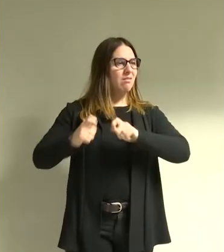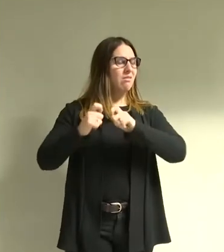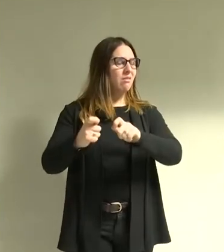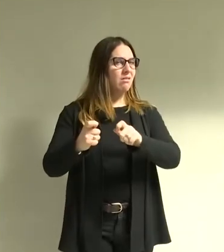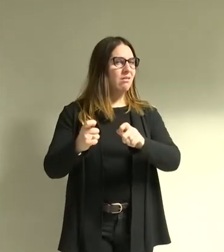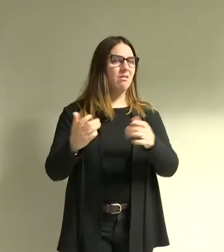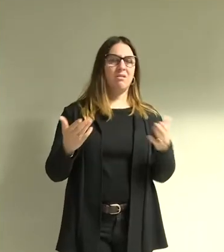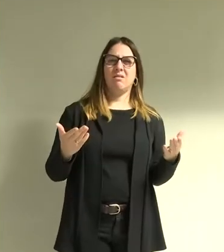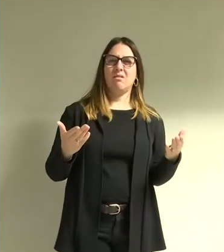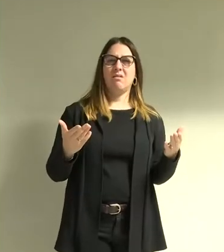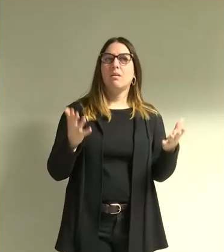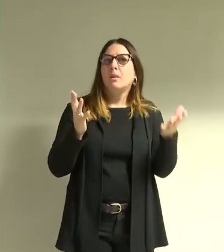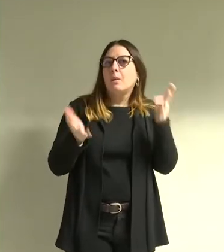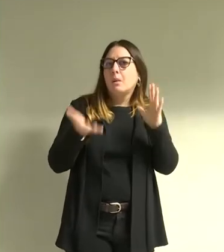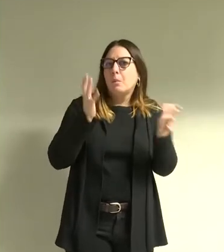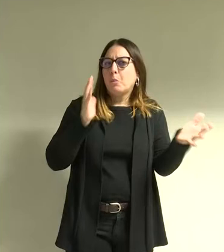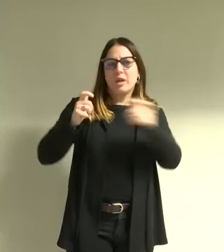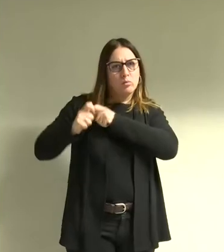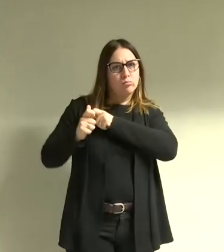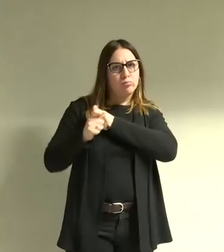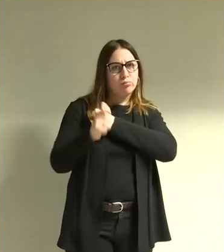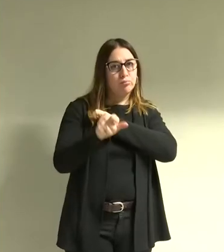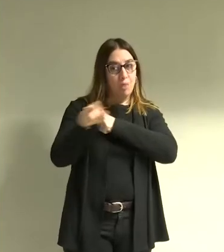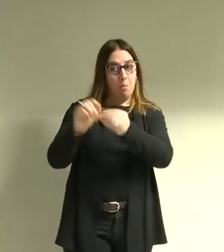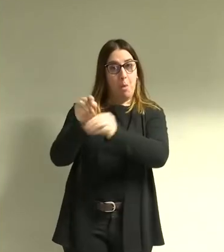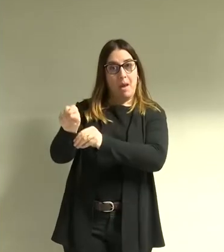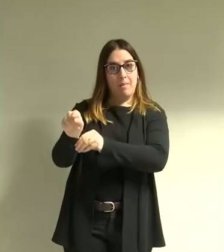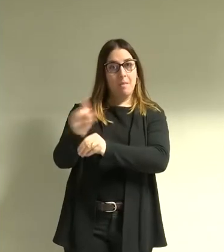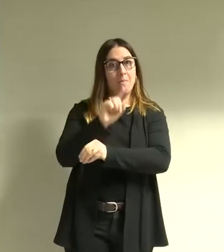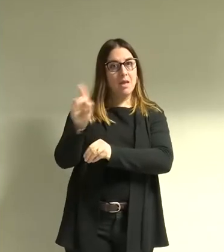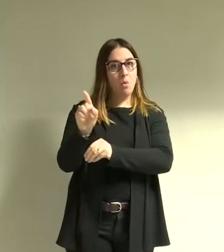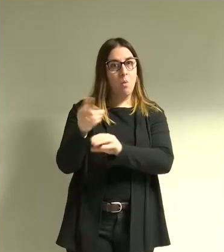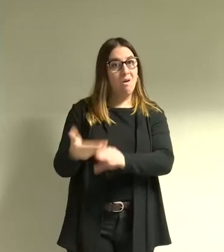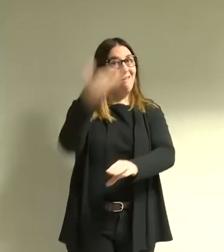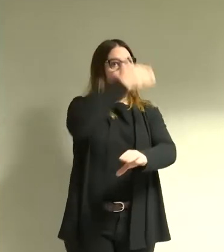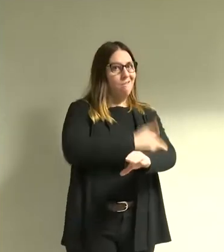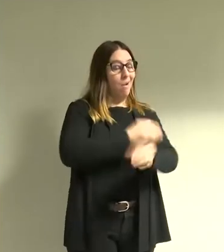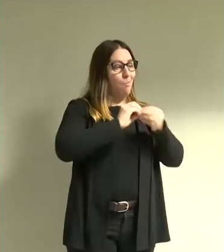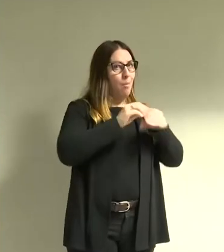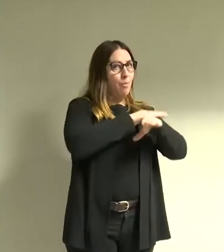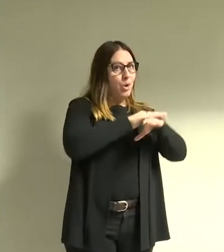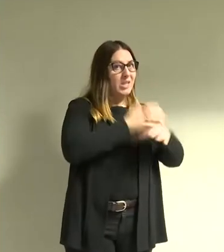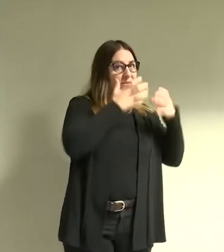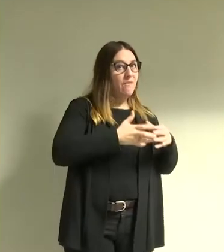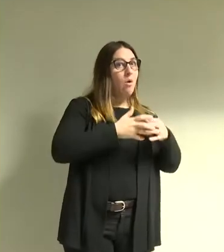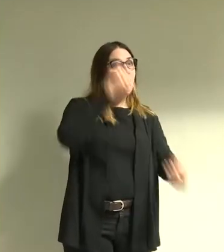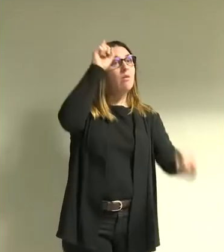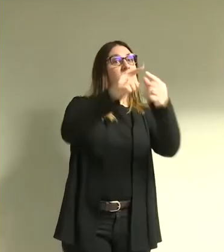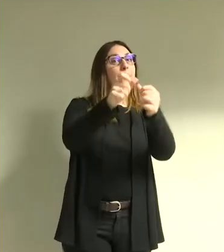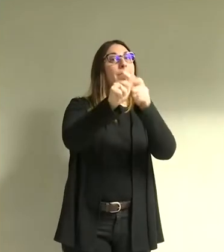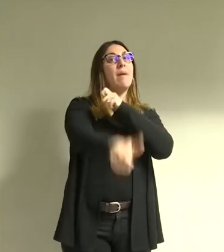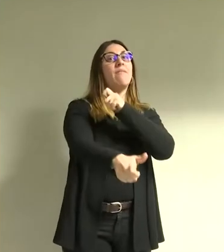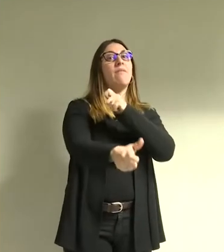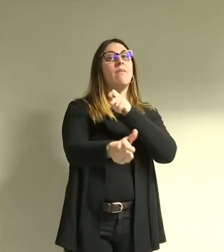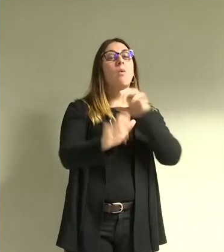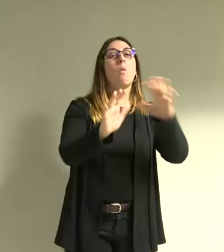ce n'est peut-être pas le processus qui est en cause mais la volonté politique en amont et les débouchés concrets en aval en effet